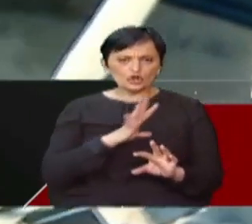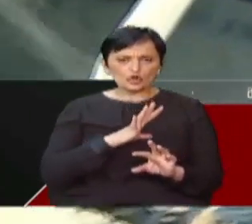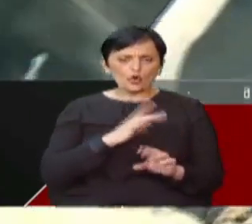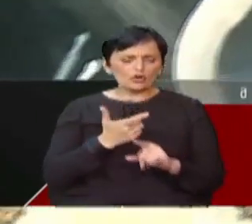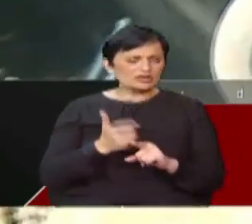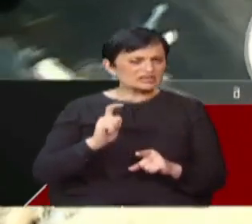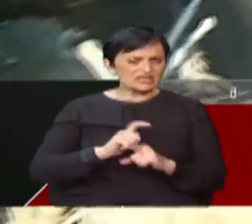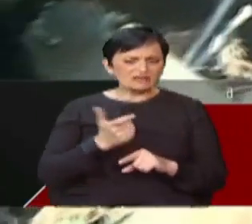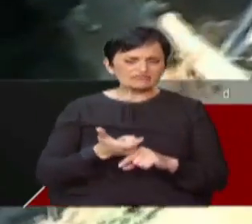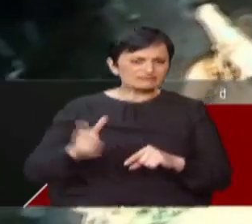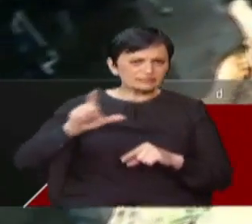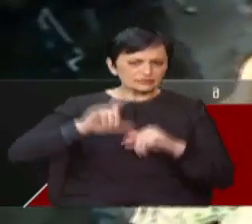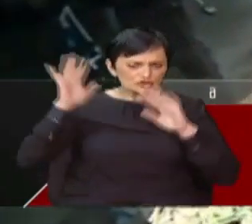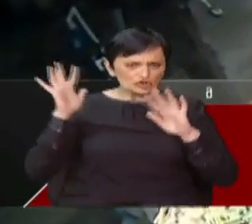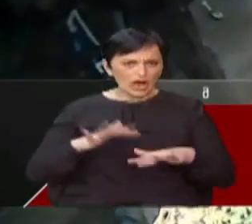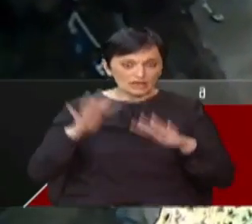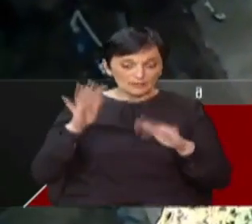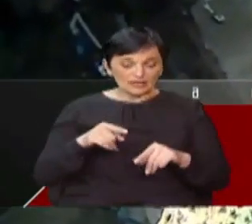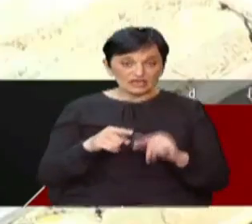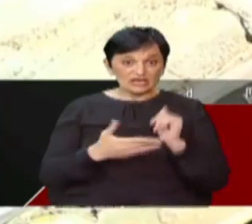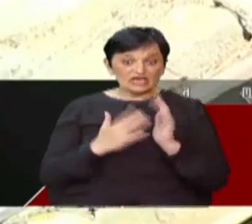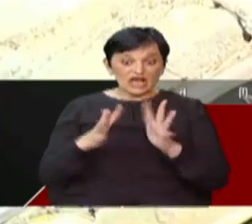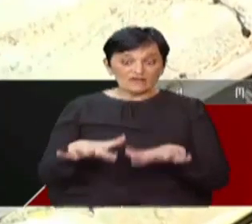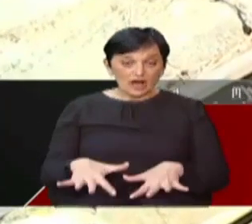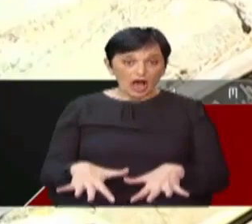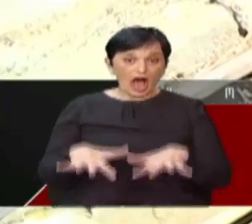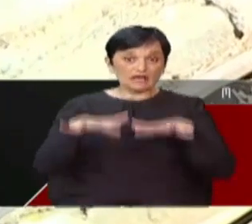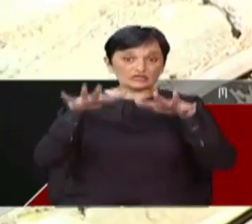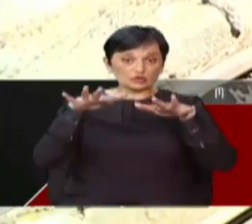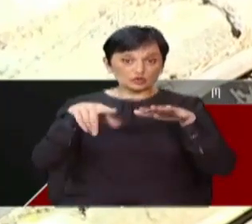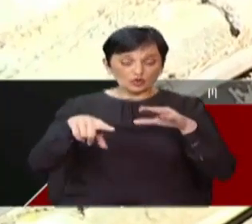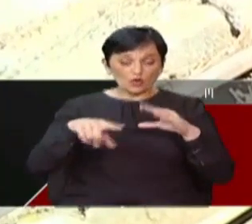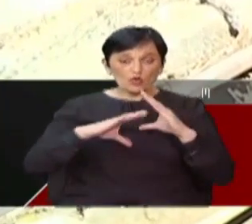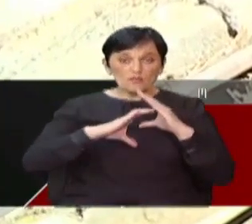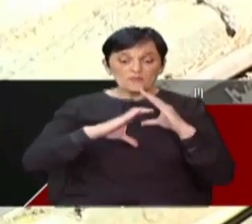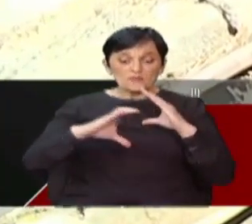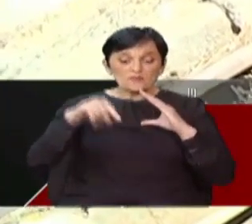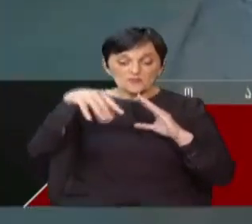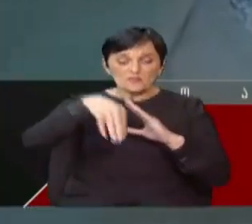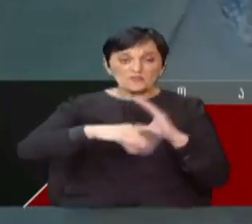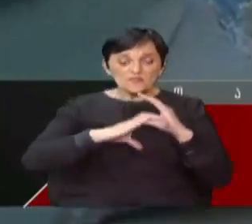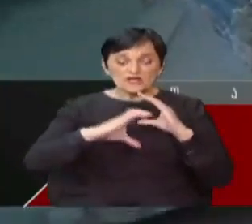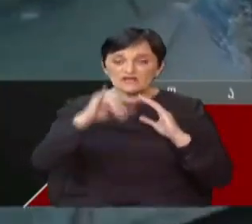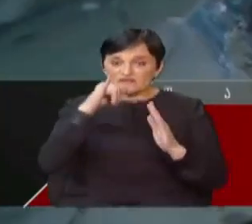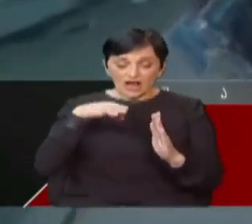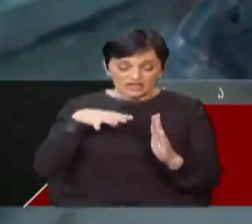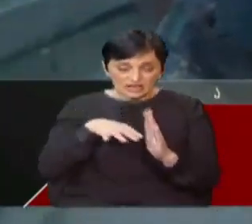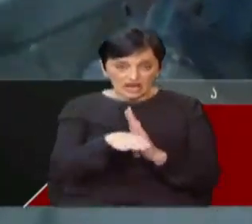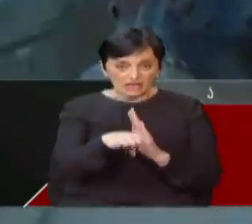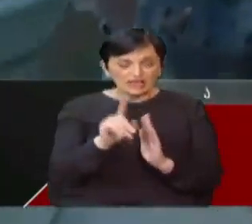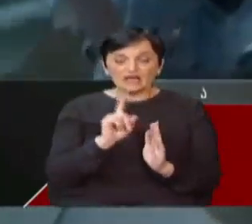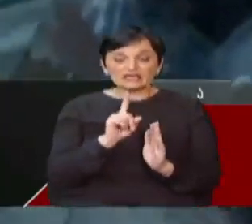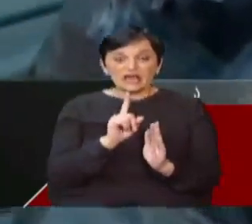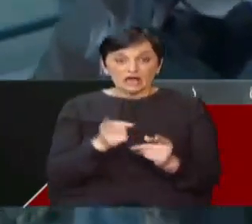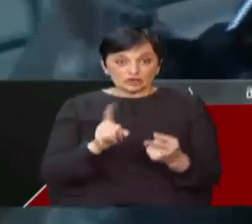ჭარბი ნალექი და თვითონ ხევი აგიდა და მილებმა ის ხევში არსებული მილება ვერ გაატარეს. ახლა რაც